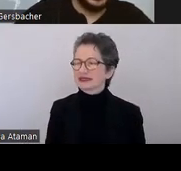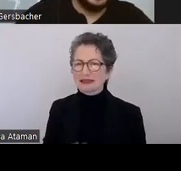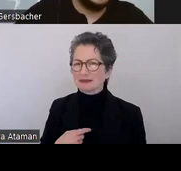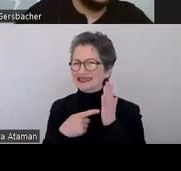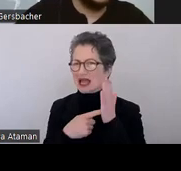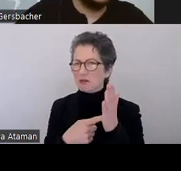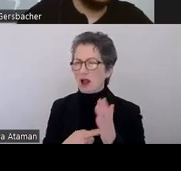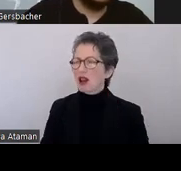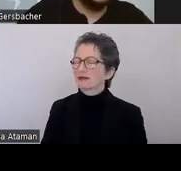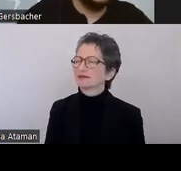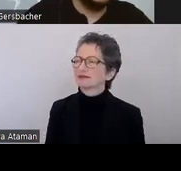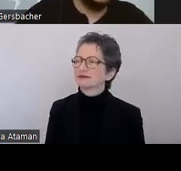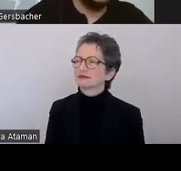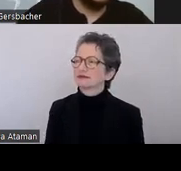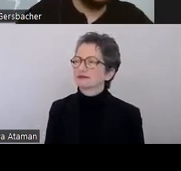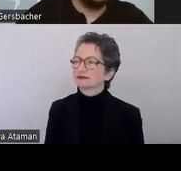an der HDM-Seite.